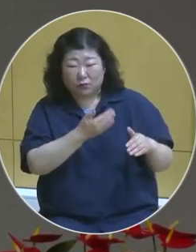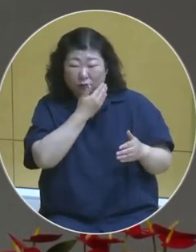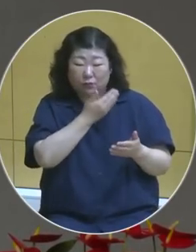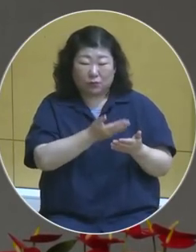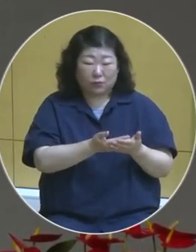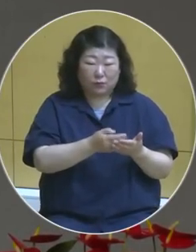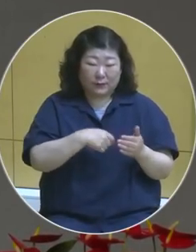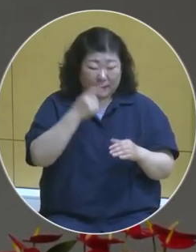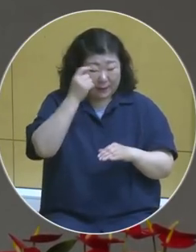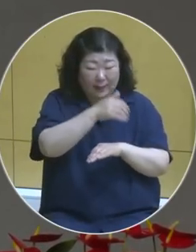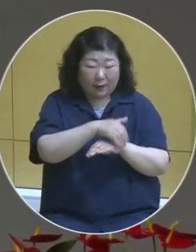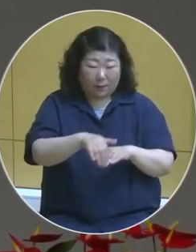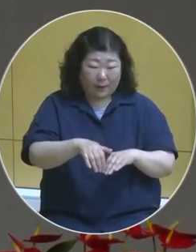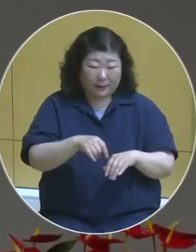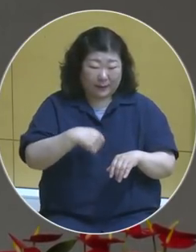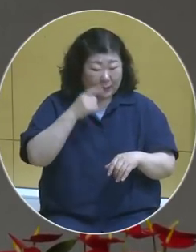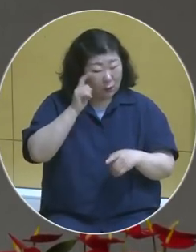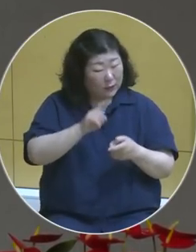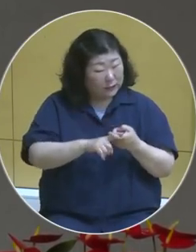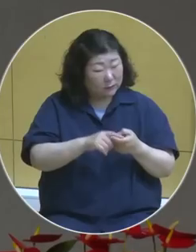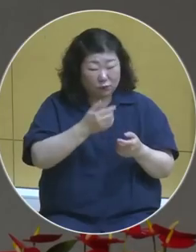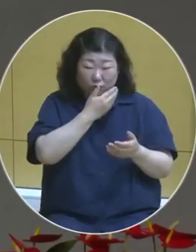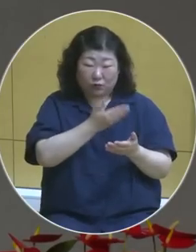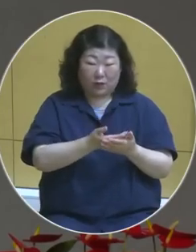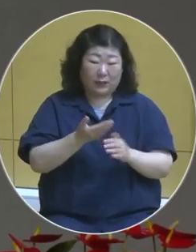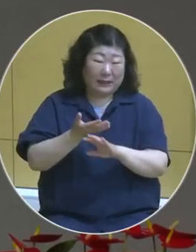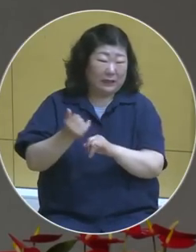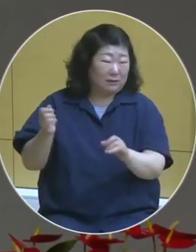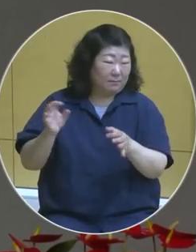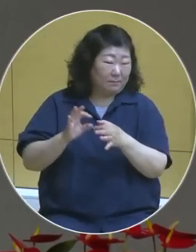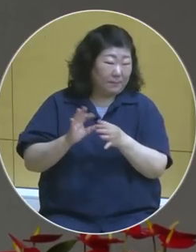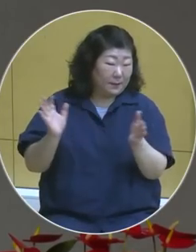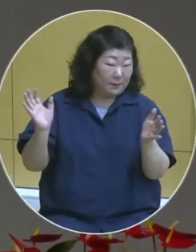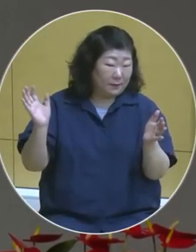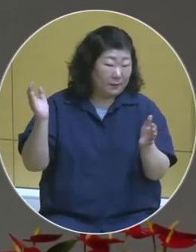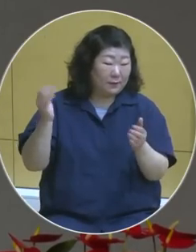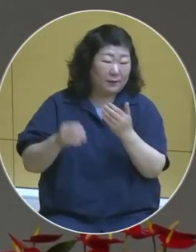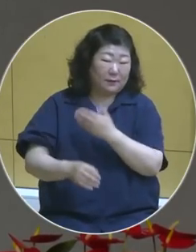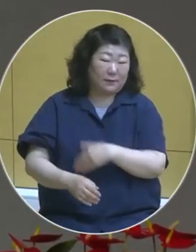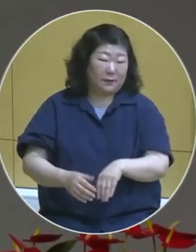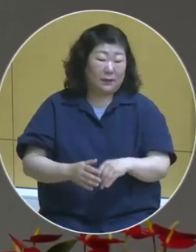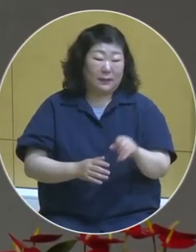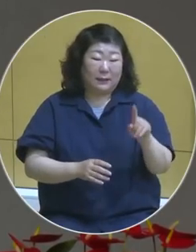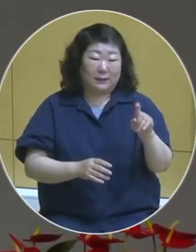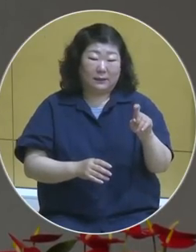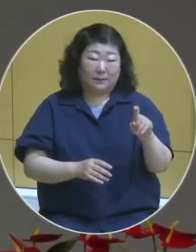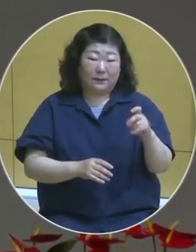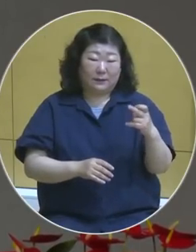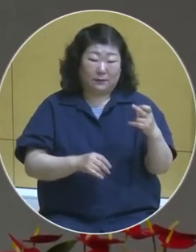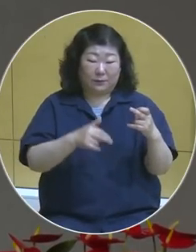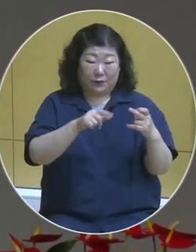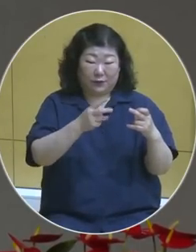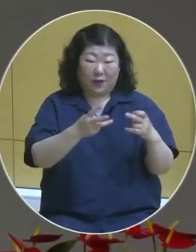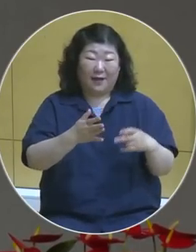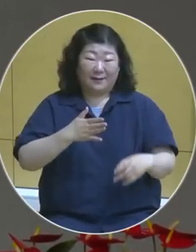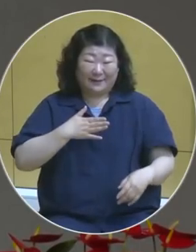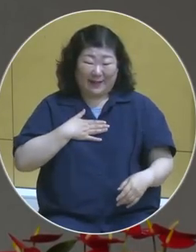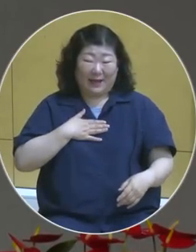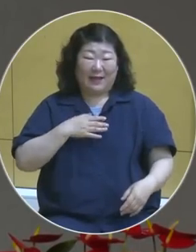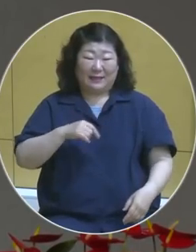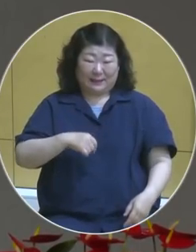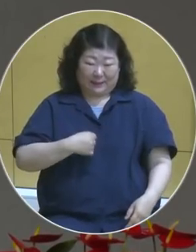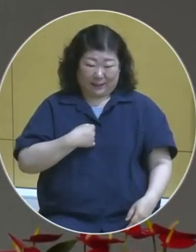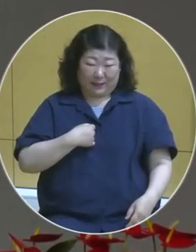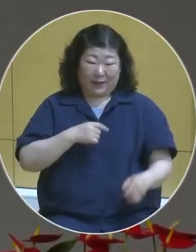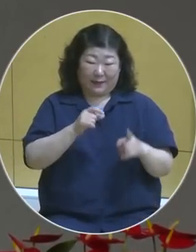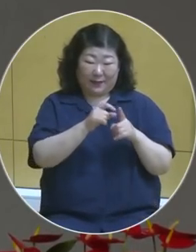중요합니다. 자기의 관심사가 중요합니다. 다른 사람은 개의치 않습니다. 11절 12절에 나라는 단어와 자기라는 단어가